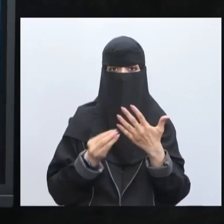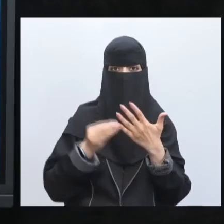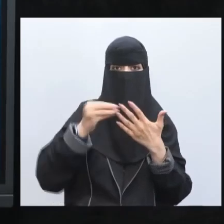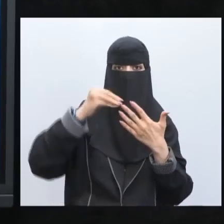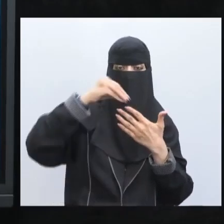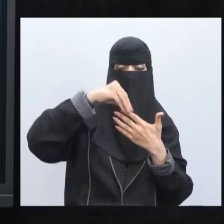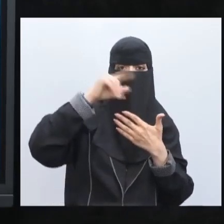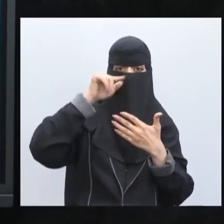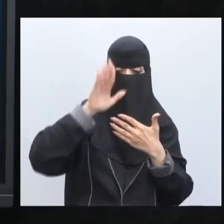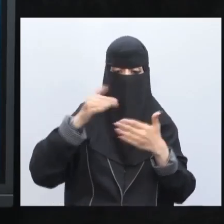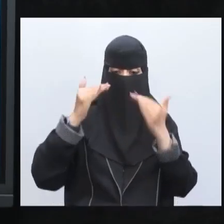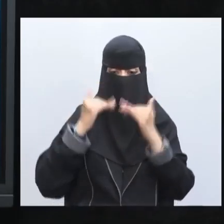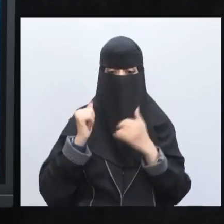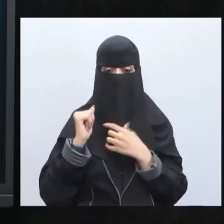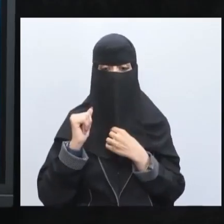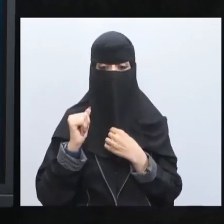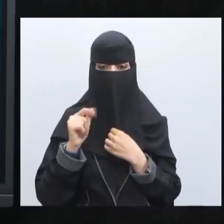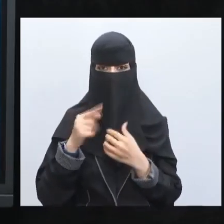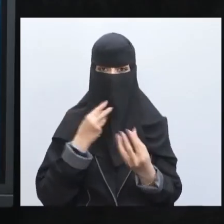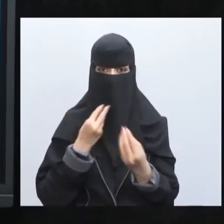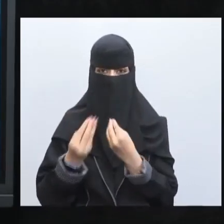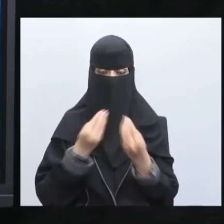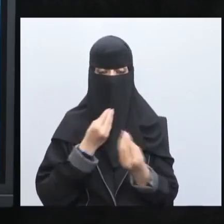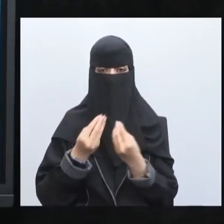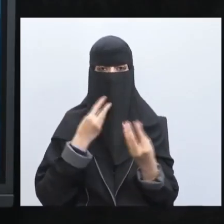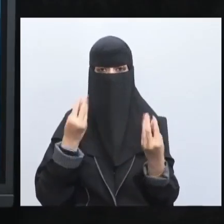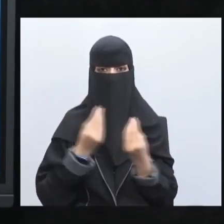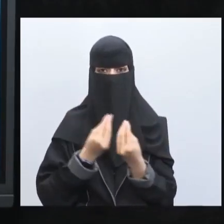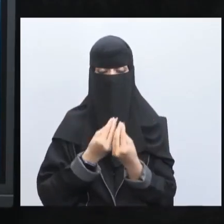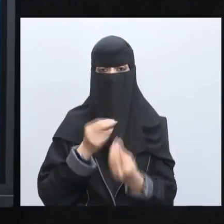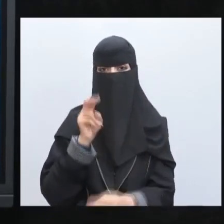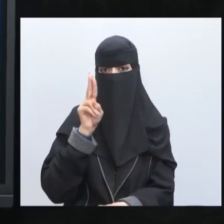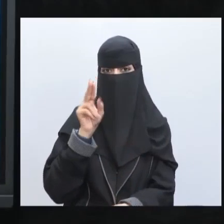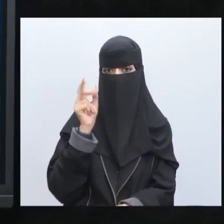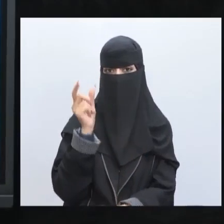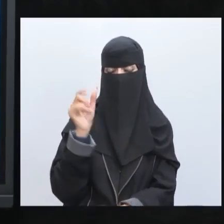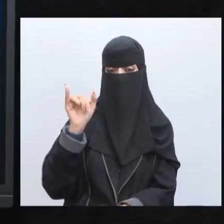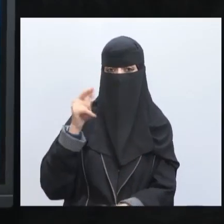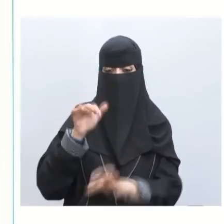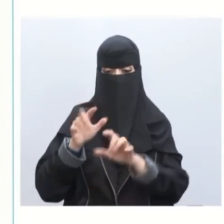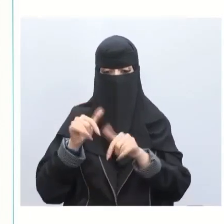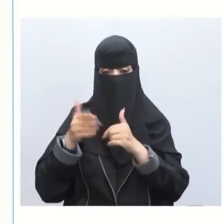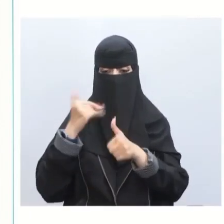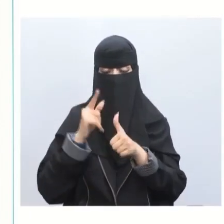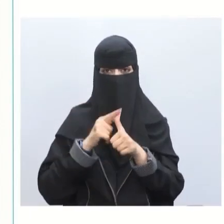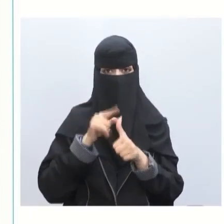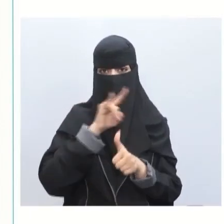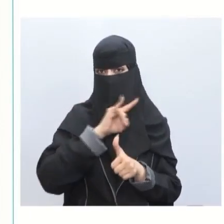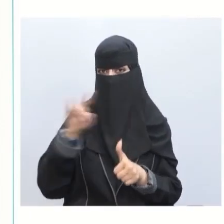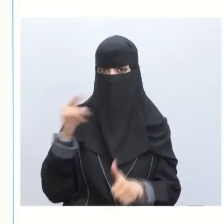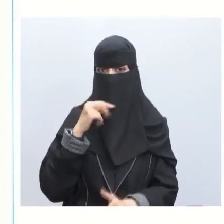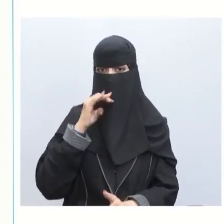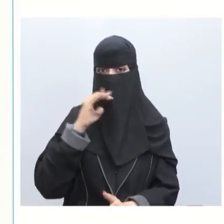الخطوات الاتيه التعامل مع التنمر الالكتروني عدم